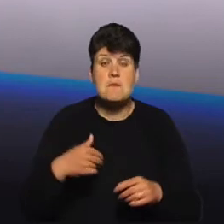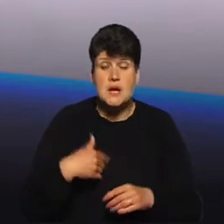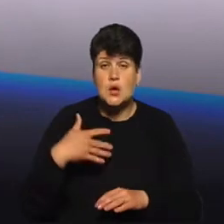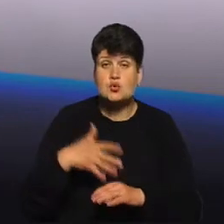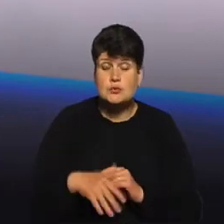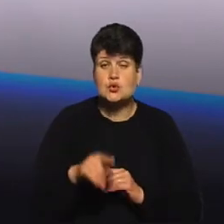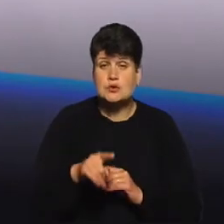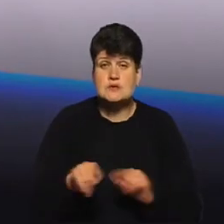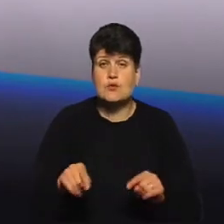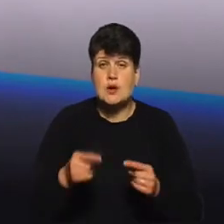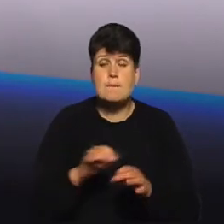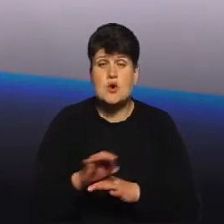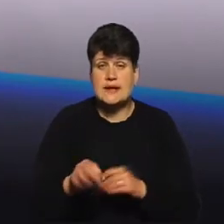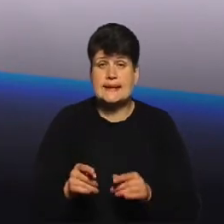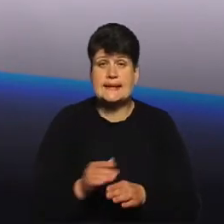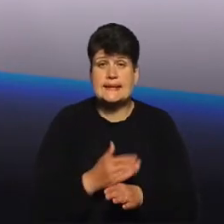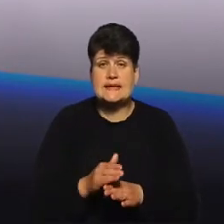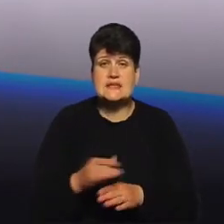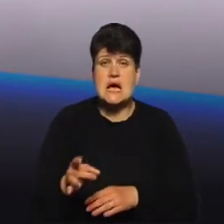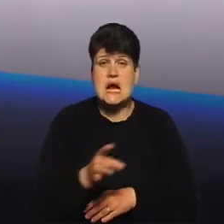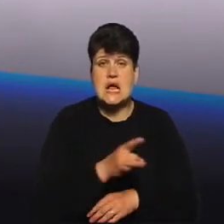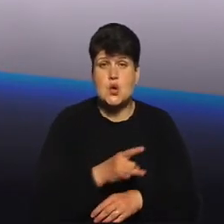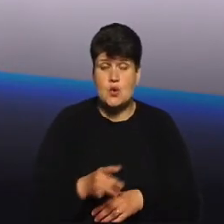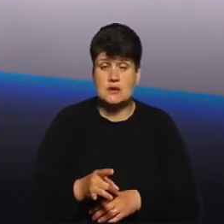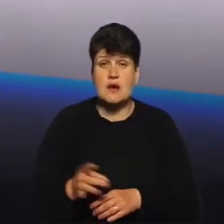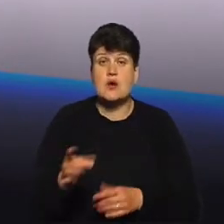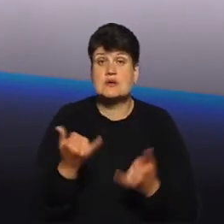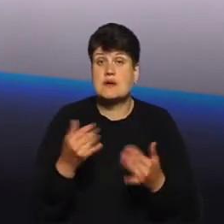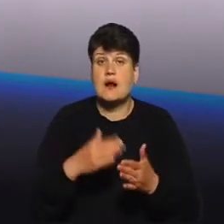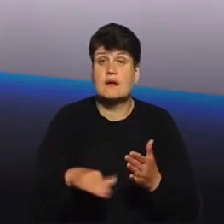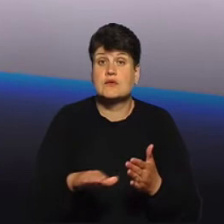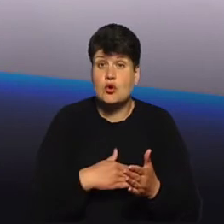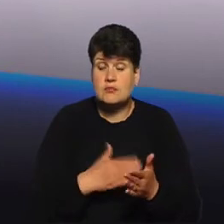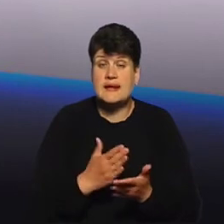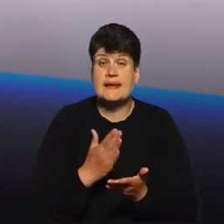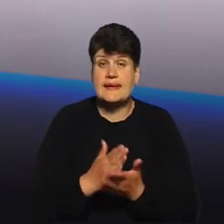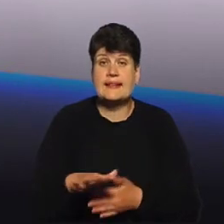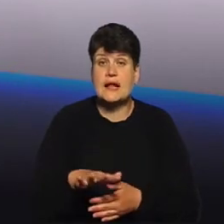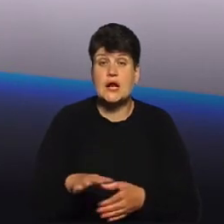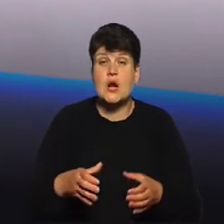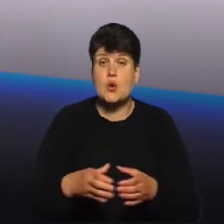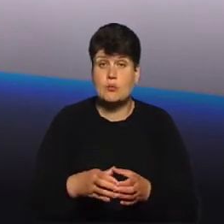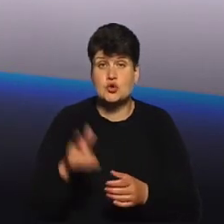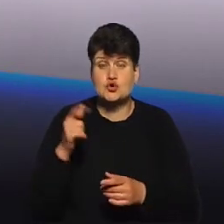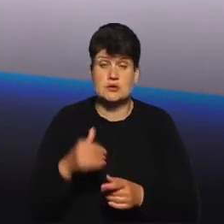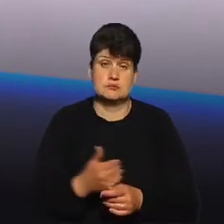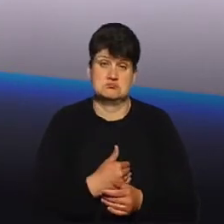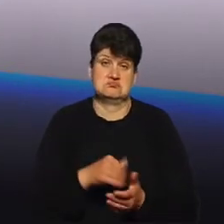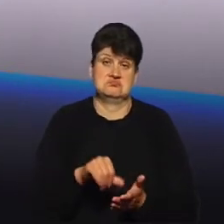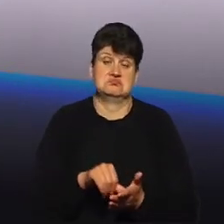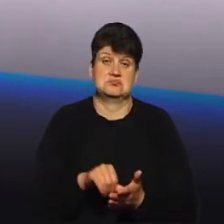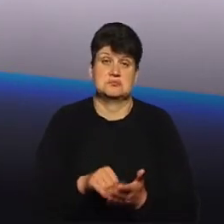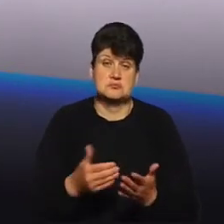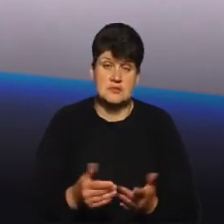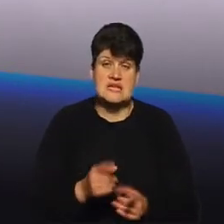на райони. Райони ліквідовані, є територіальні громади. І ось Чортків виступив в ініціативі, щоб змінити назву,